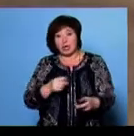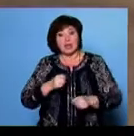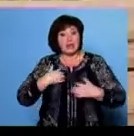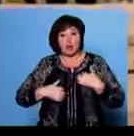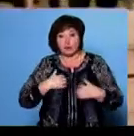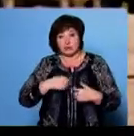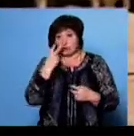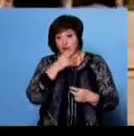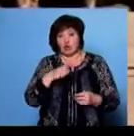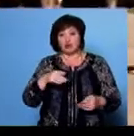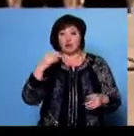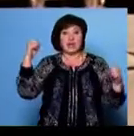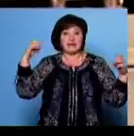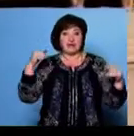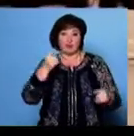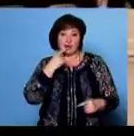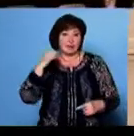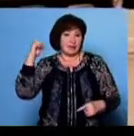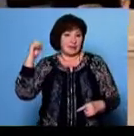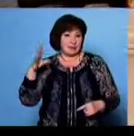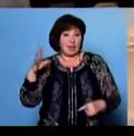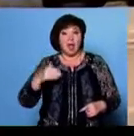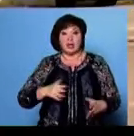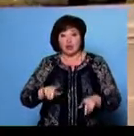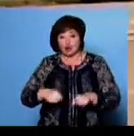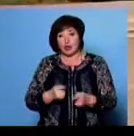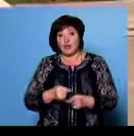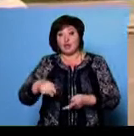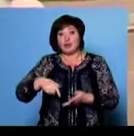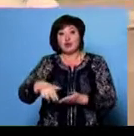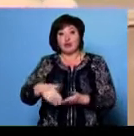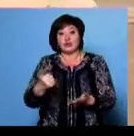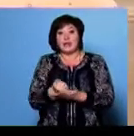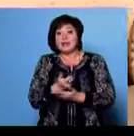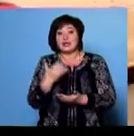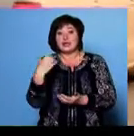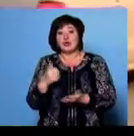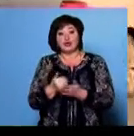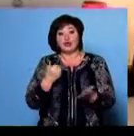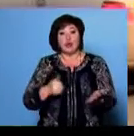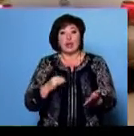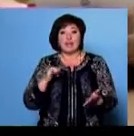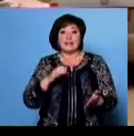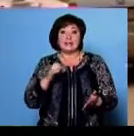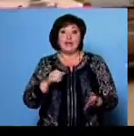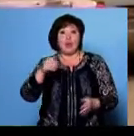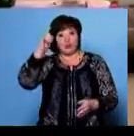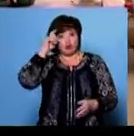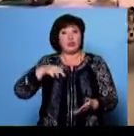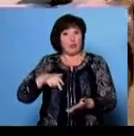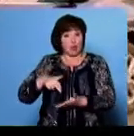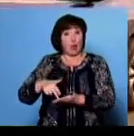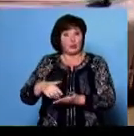светофоре давно горит красный. А вот так нарушают пешеходы. Всего за несколько секунд до проезда пассажирского состава мужчина переходит